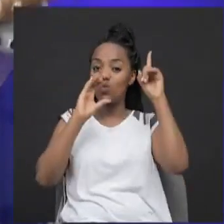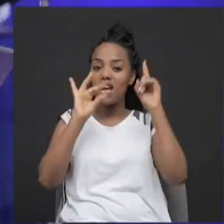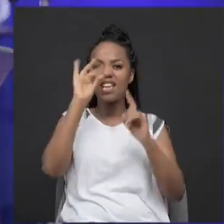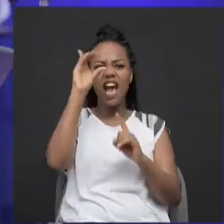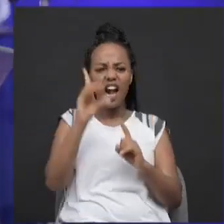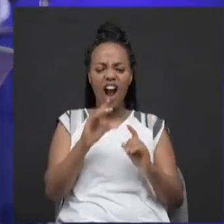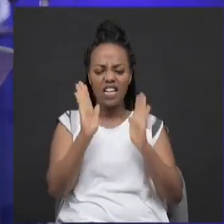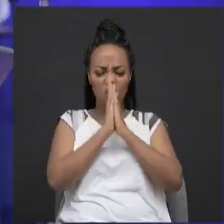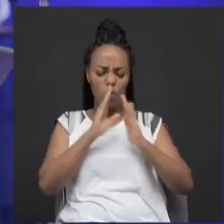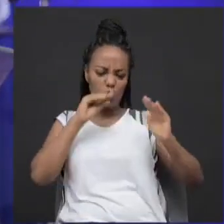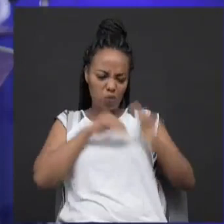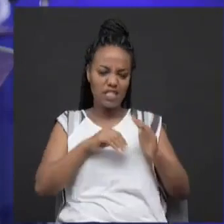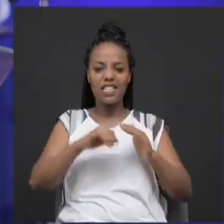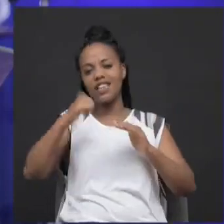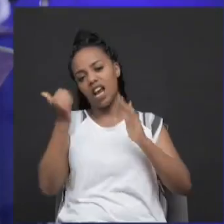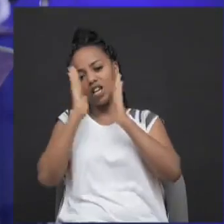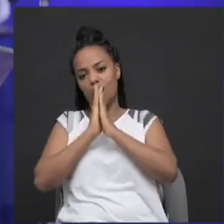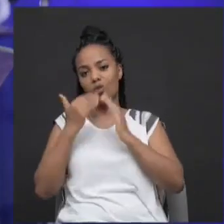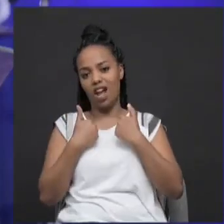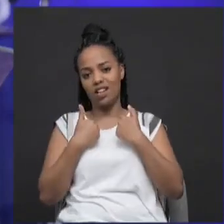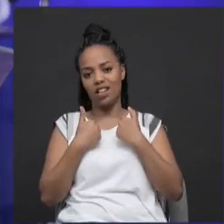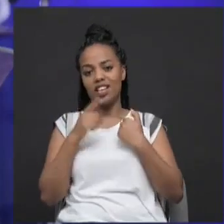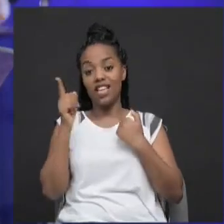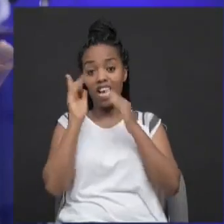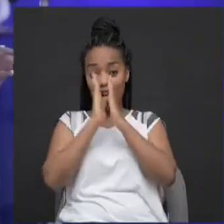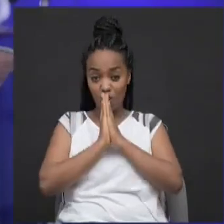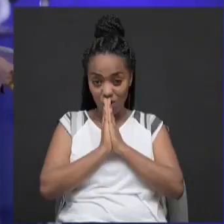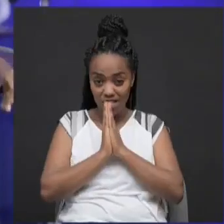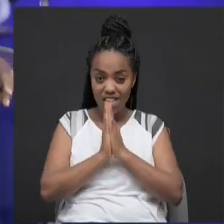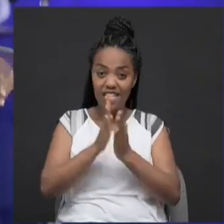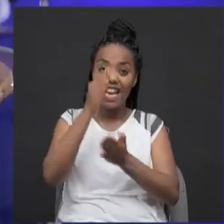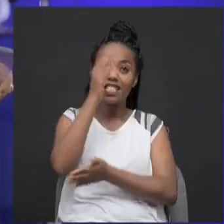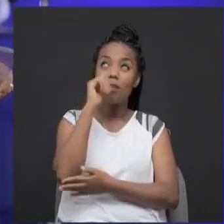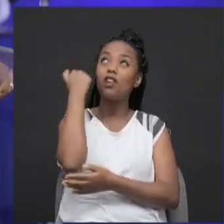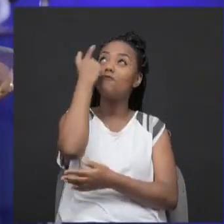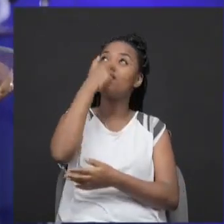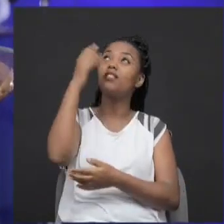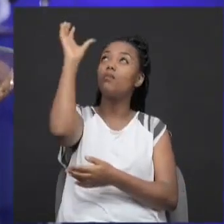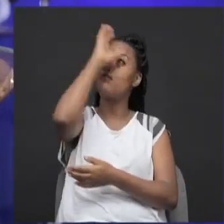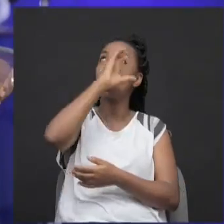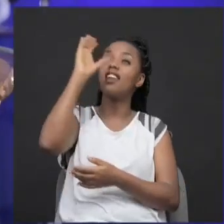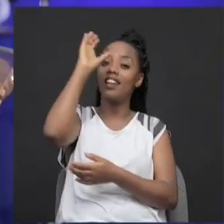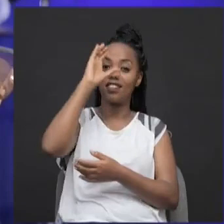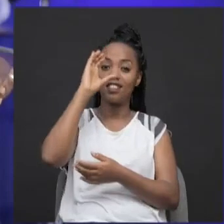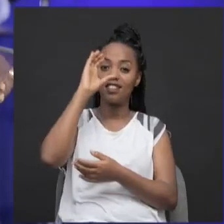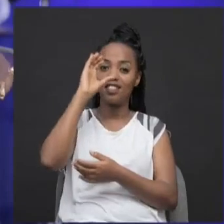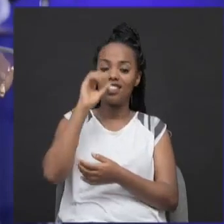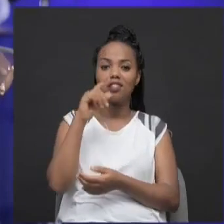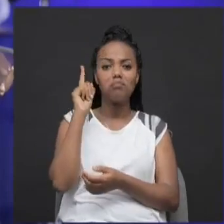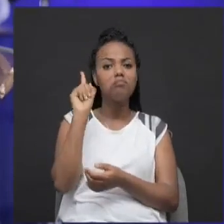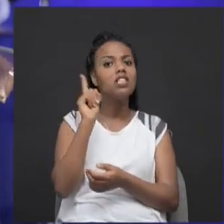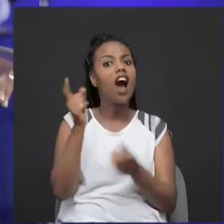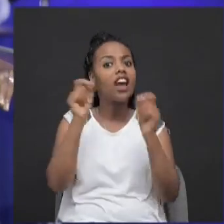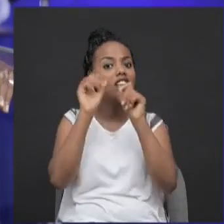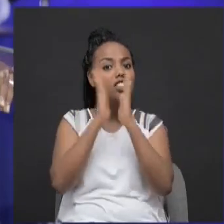የጸሎት ውስጥ ደግሞ ሌላ ጸሎት አለ ያ ጸሎት ምን ይባላል መሰላችሁ የእግዚአብሔርን ፊት መፈለግ ያ ምን አይነት ጸሎት